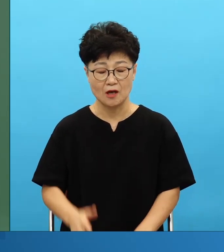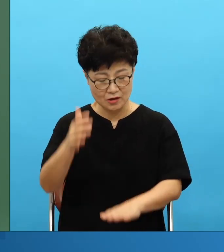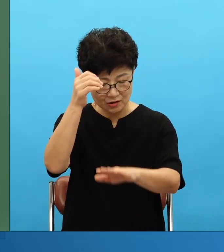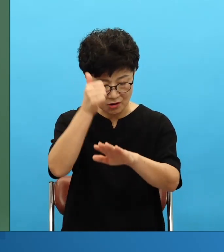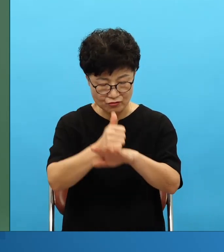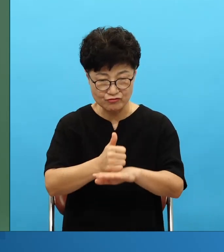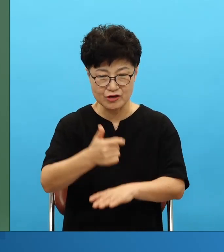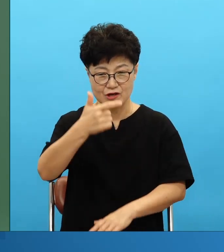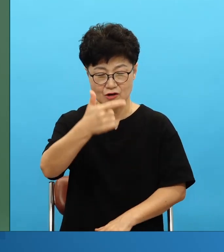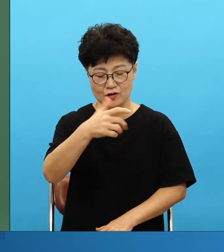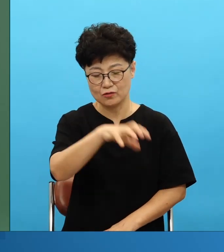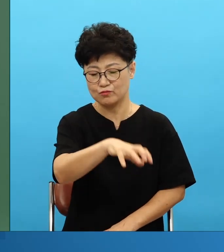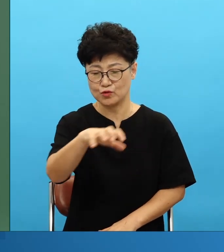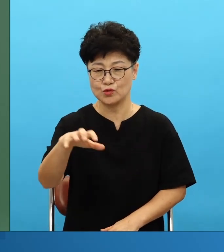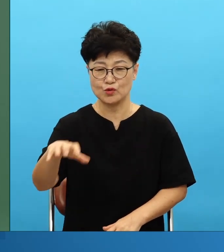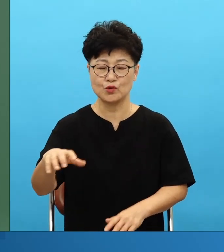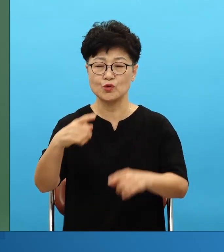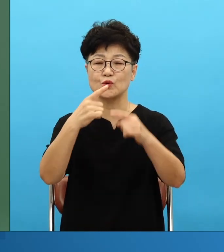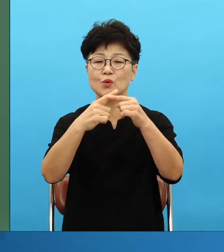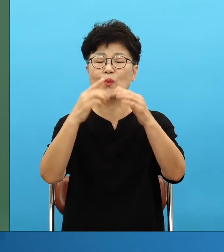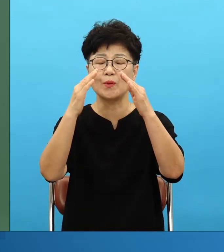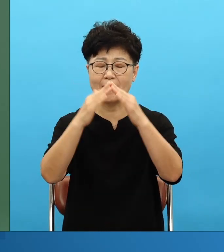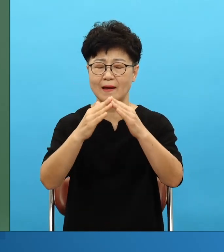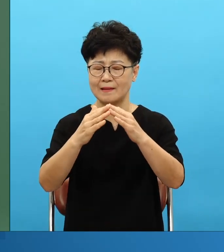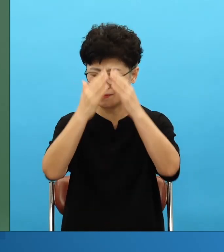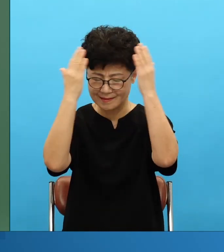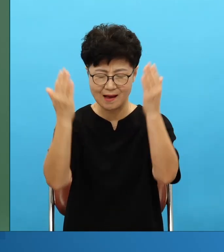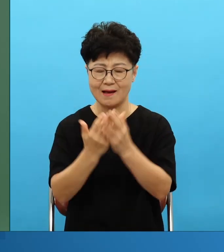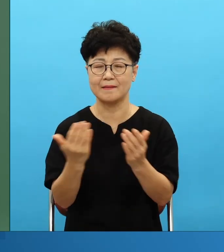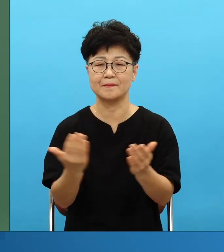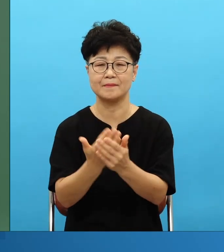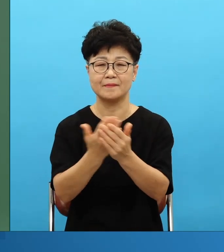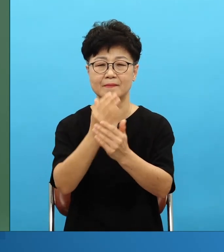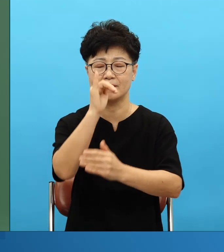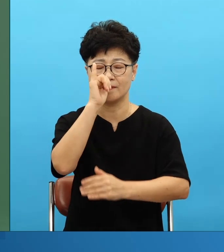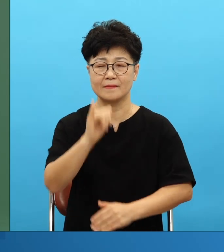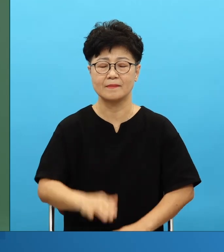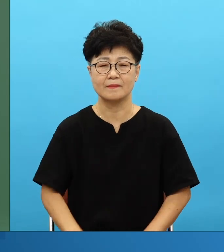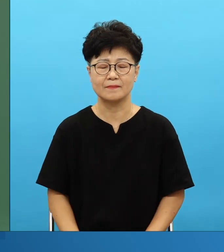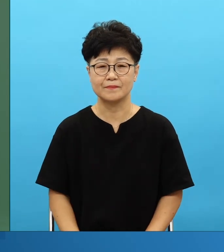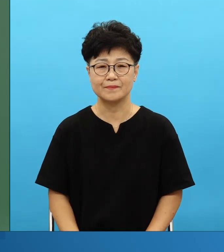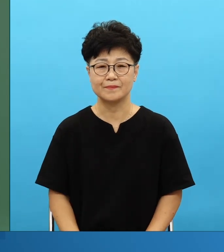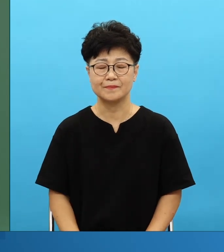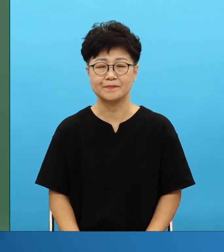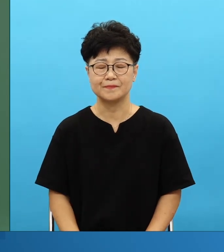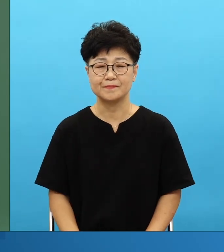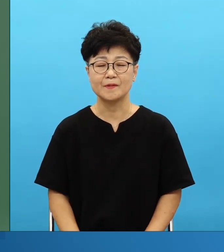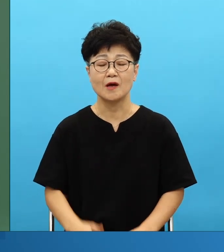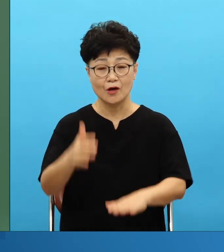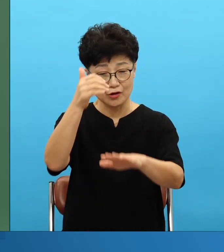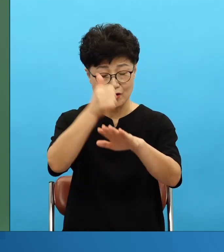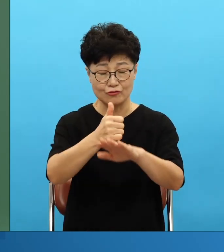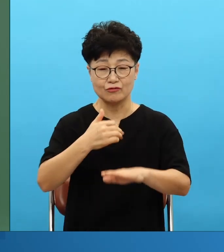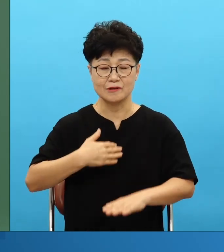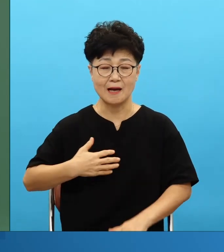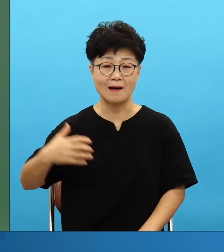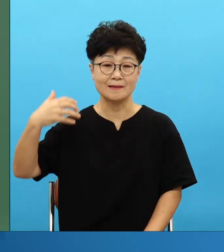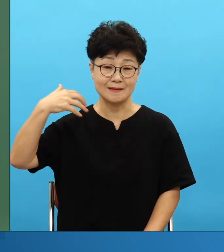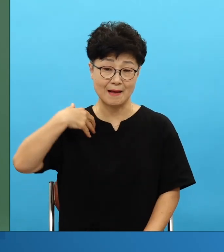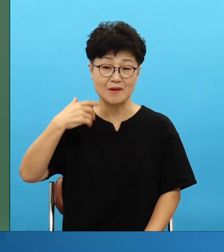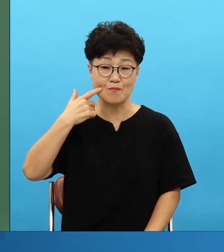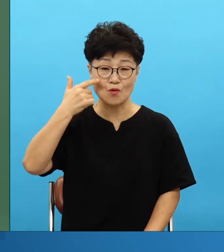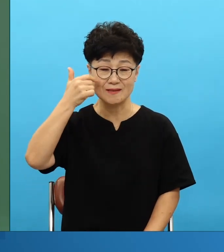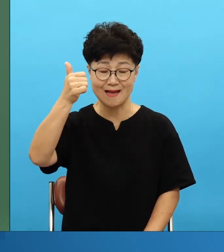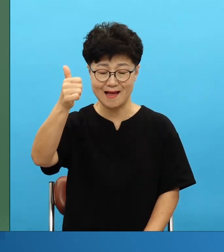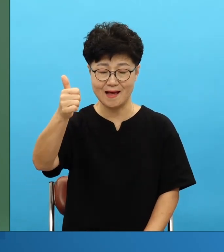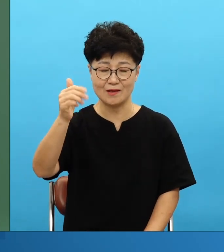That's what I did in those 근데 6 different 7번째 places. 가는 교회는 내가 담임이니까 And the 7th church that I went to, I was a senior pastor there. 장기간 할 수 있잖아요. And so I can do